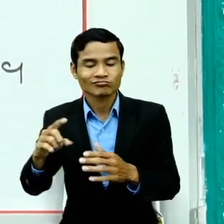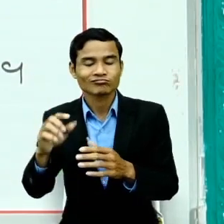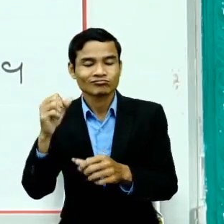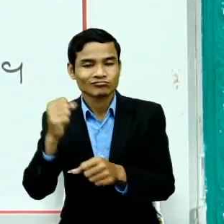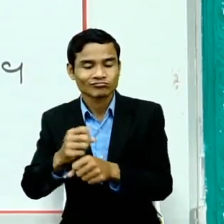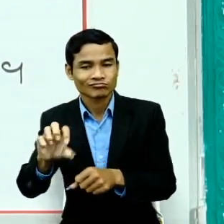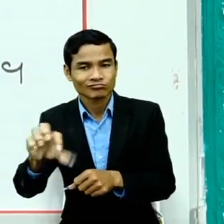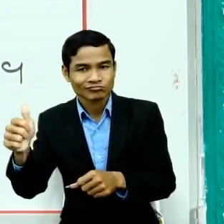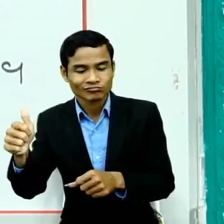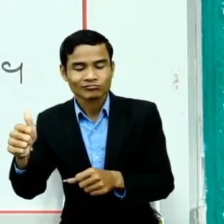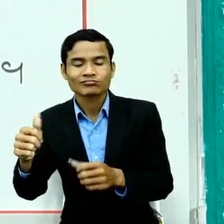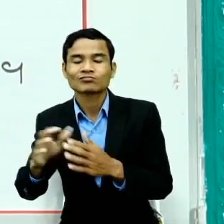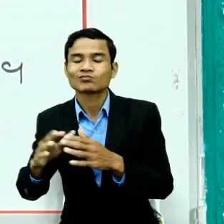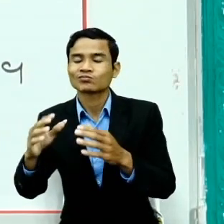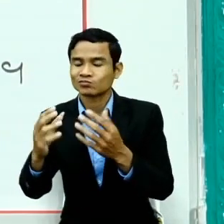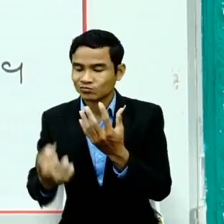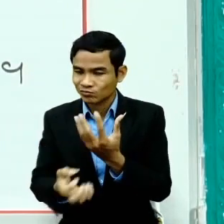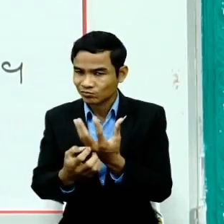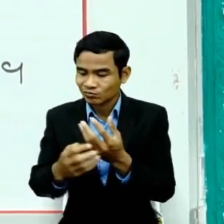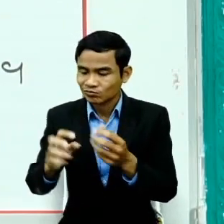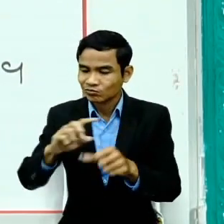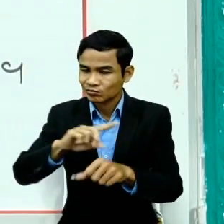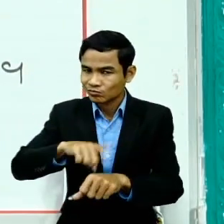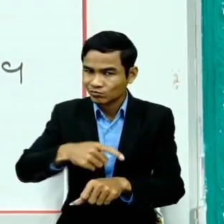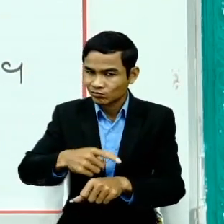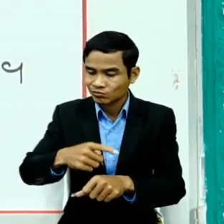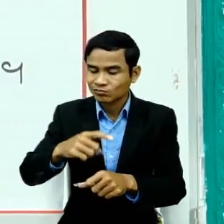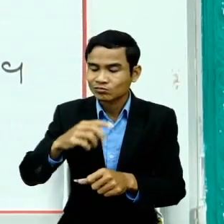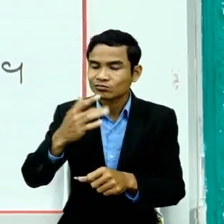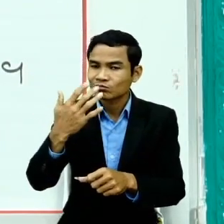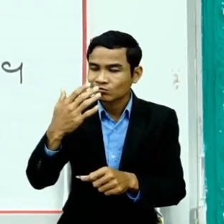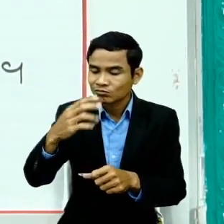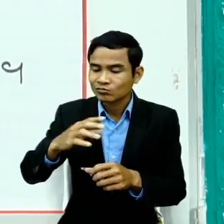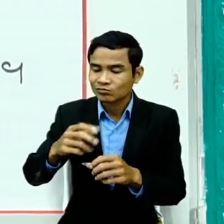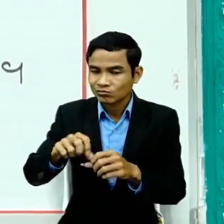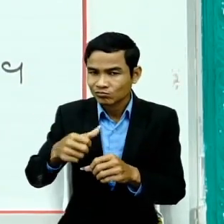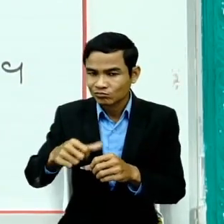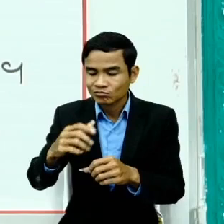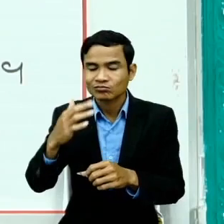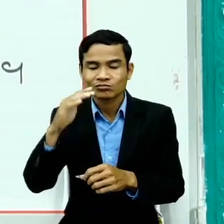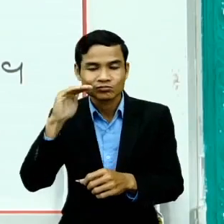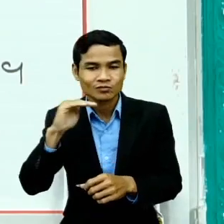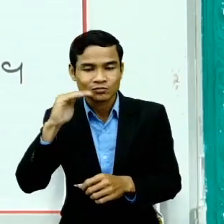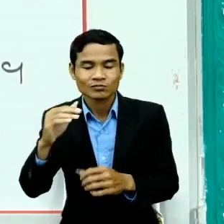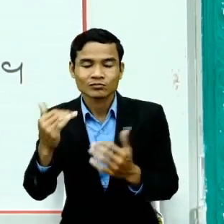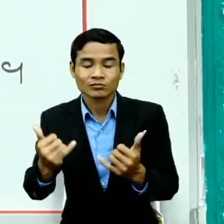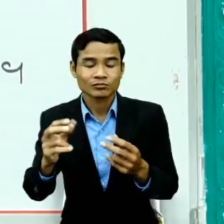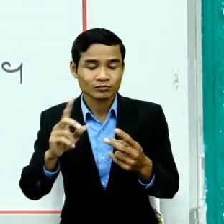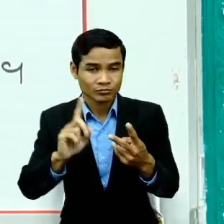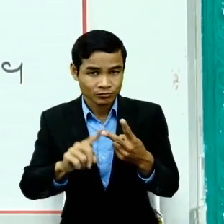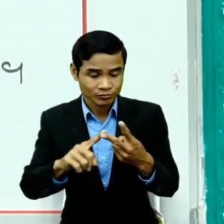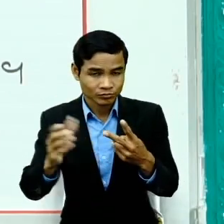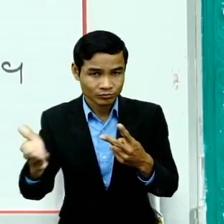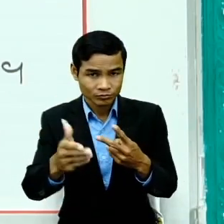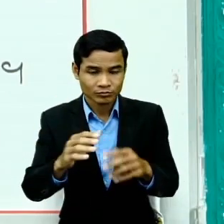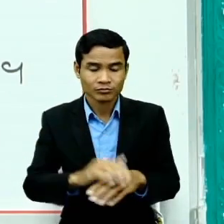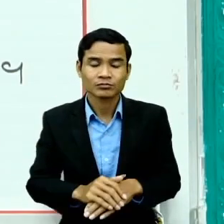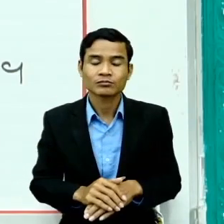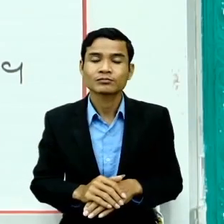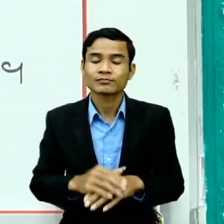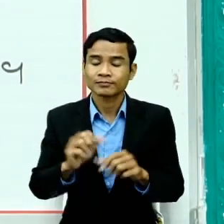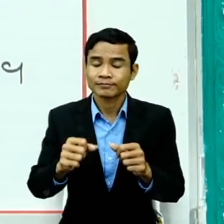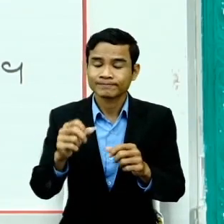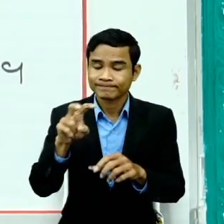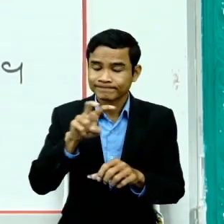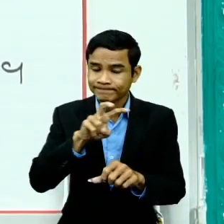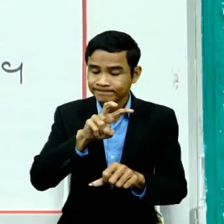phơ phơ sco chà lấy con tự học đấy chà con chấm trái để cô su bàn to tiện đó con chà đầm bay thai toàn chà